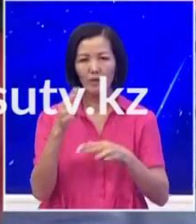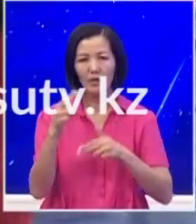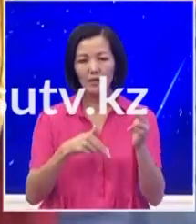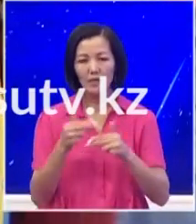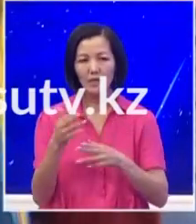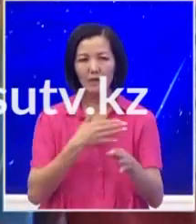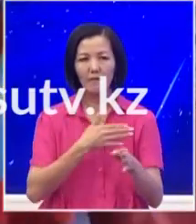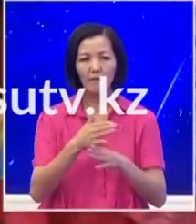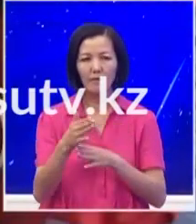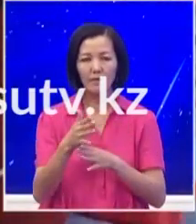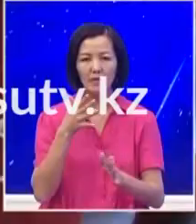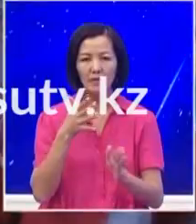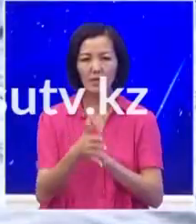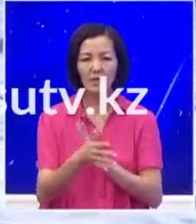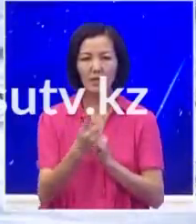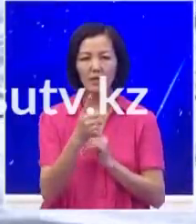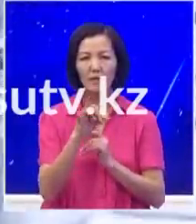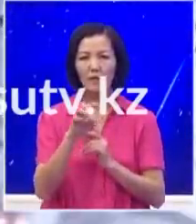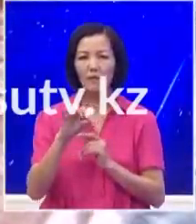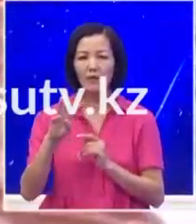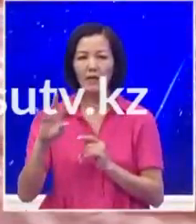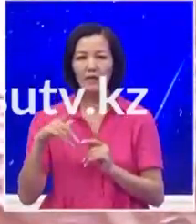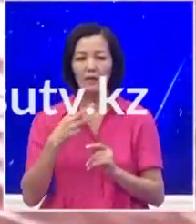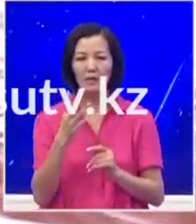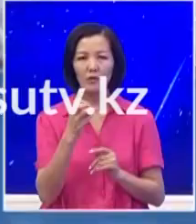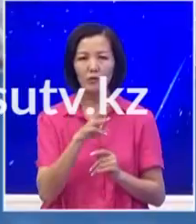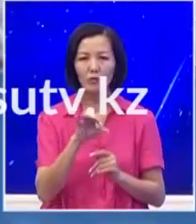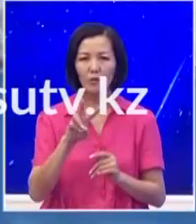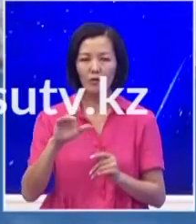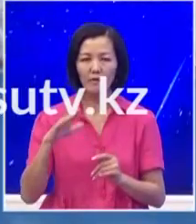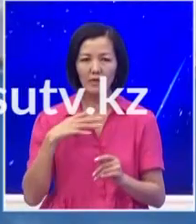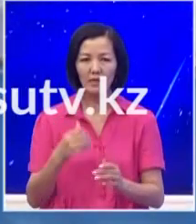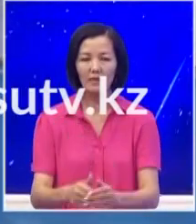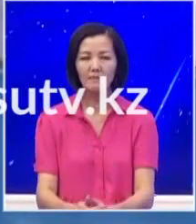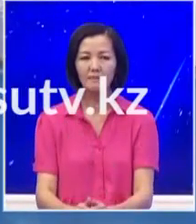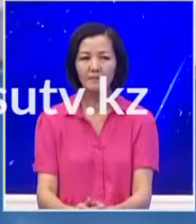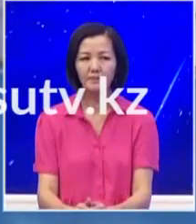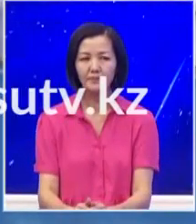масштабного объекта было затрачено порядка 1 миллиарда 300 миллионов тенге.